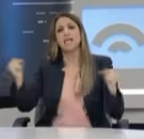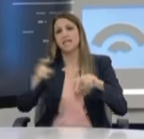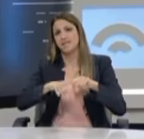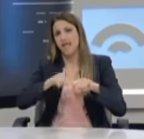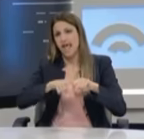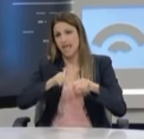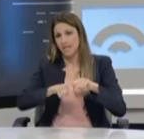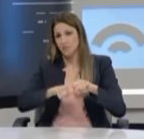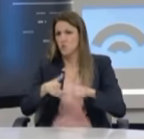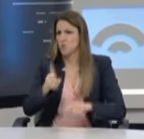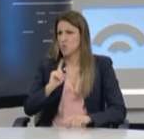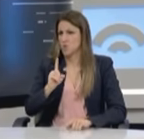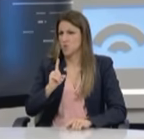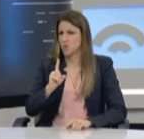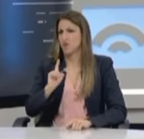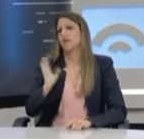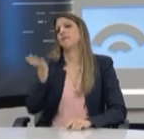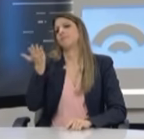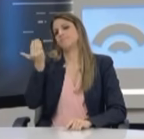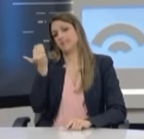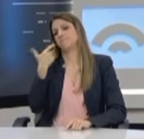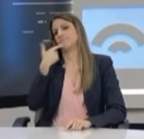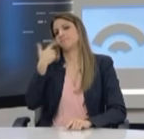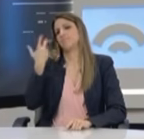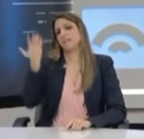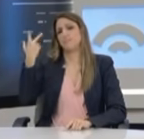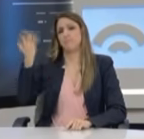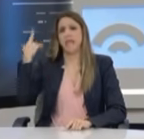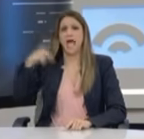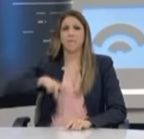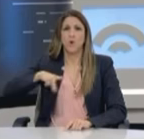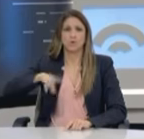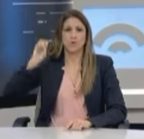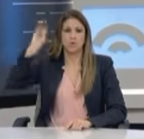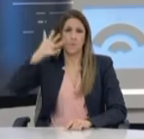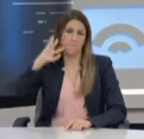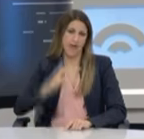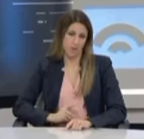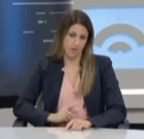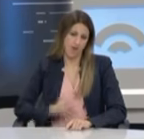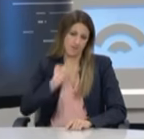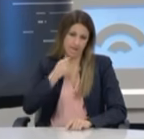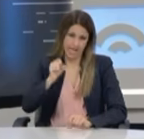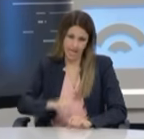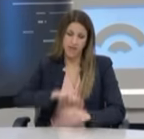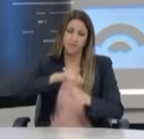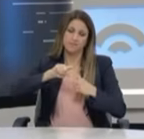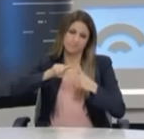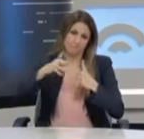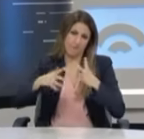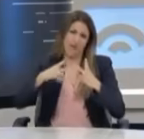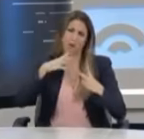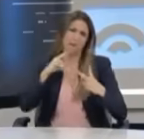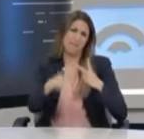Όχι. Μετά... Α, κυρία Μπακογιάννη, απάντησε επί προσωπικού. Λοιπόν, Παρακαλώ. Σας παρακαλώ.